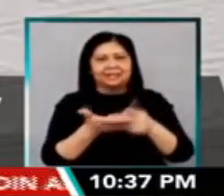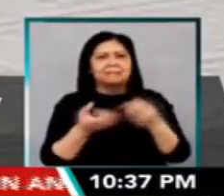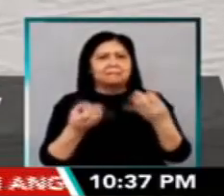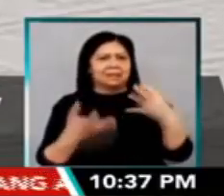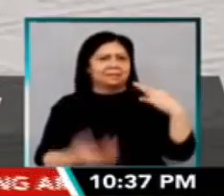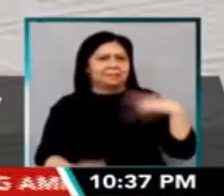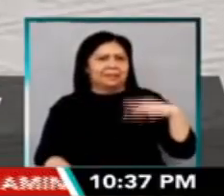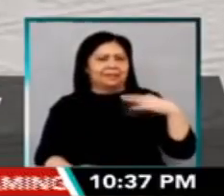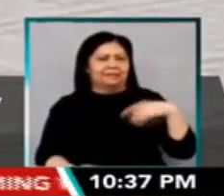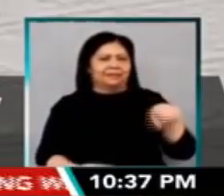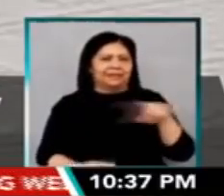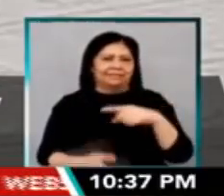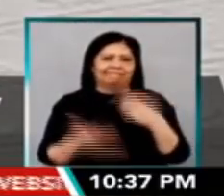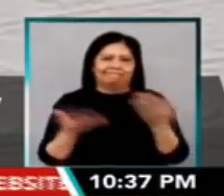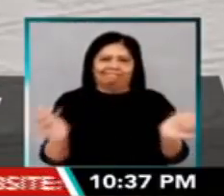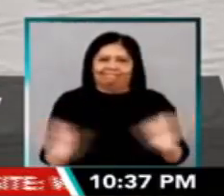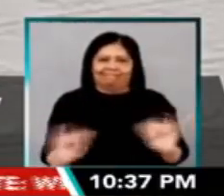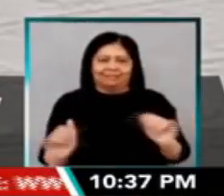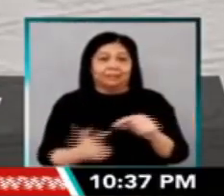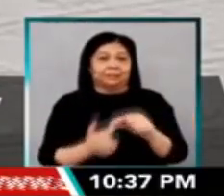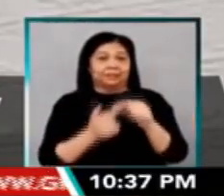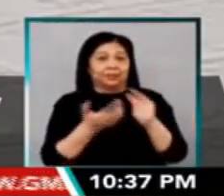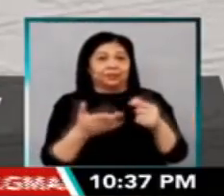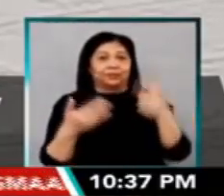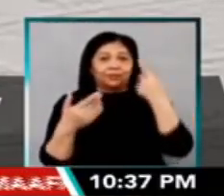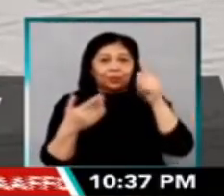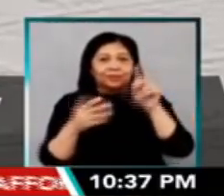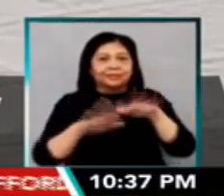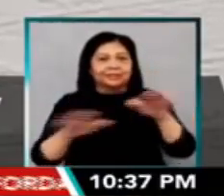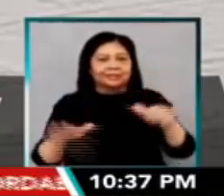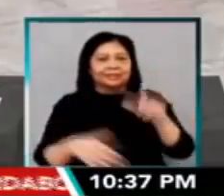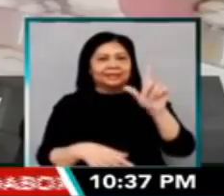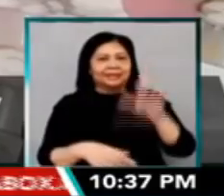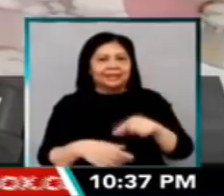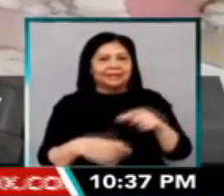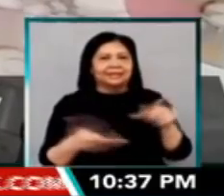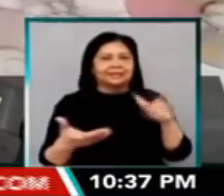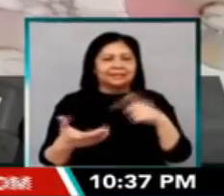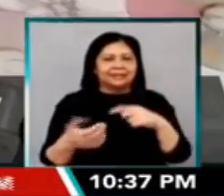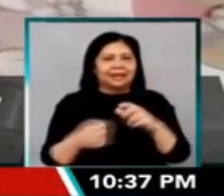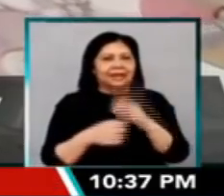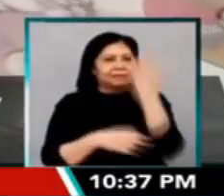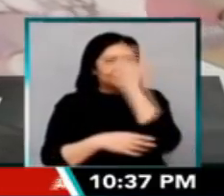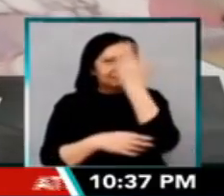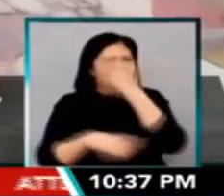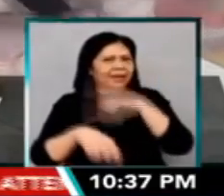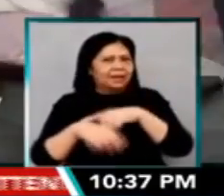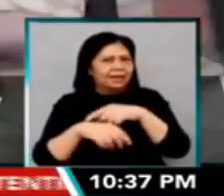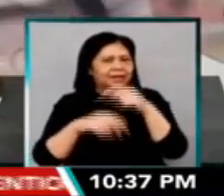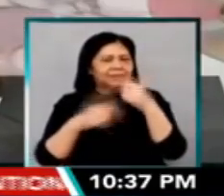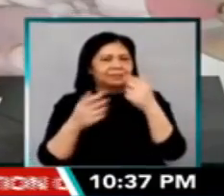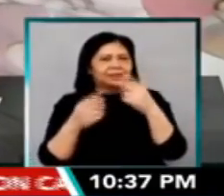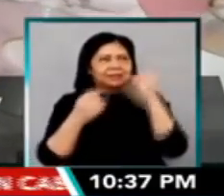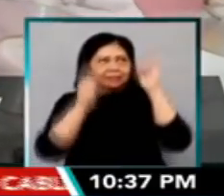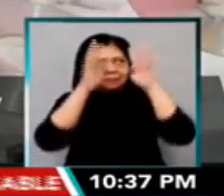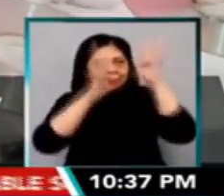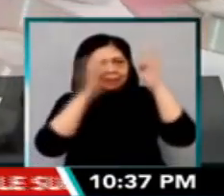ganun, lalo na sa mga bata. Less screen time tapos yung ano rin nila, imagination,